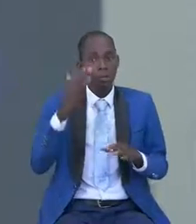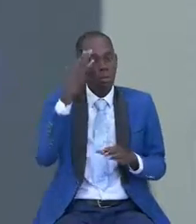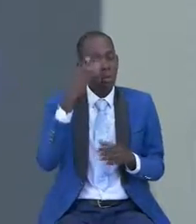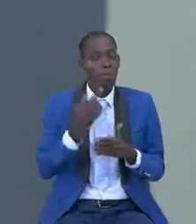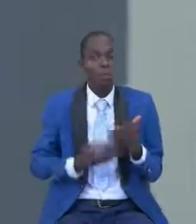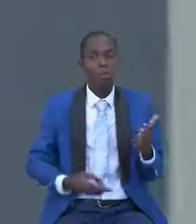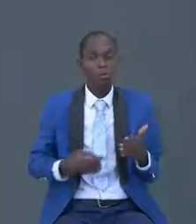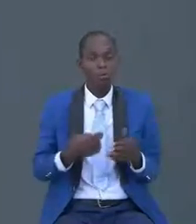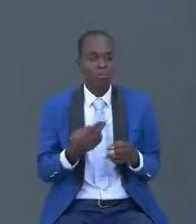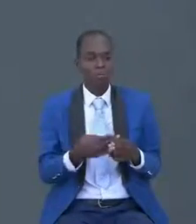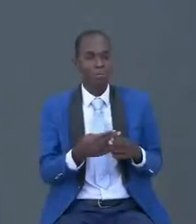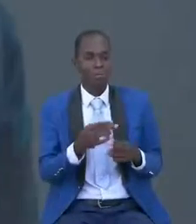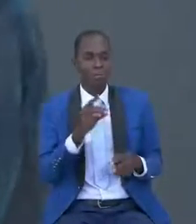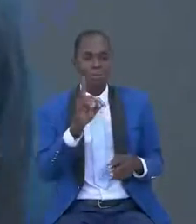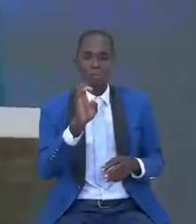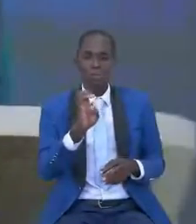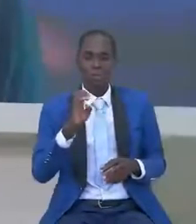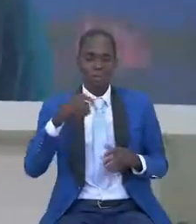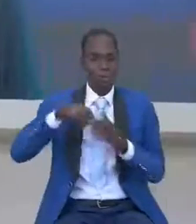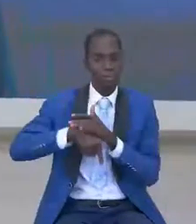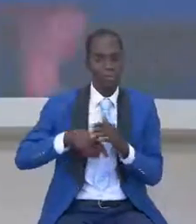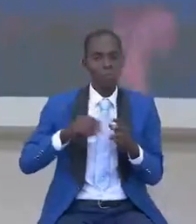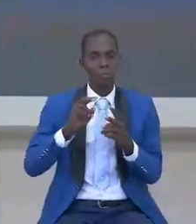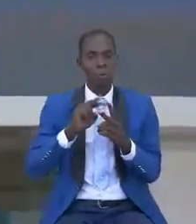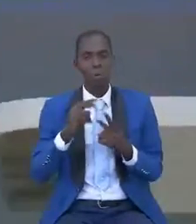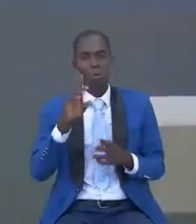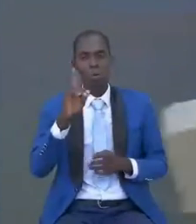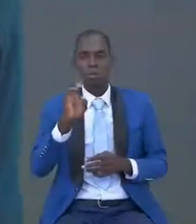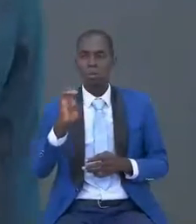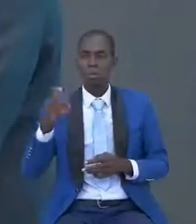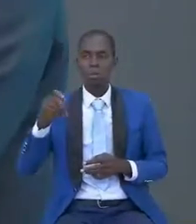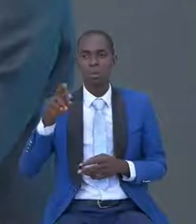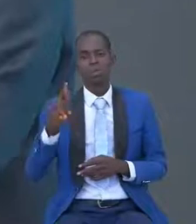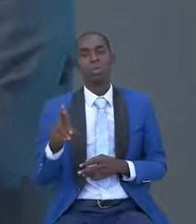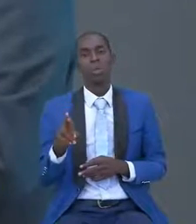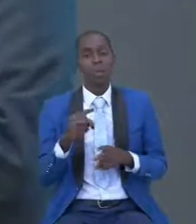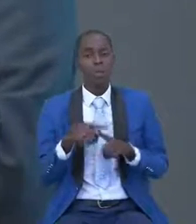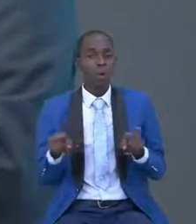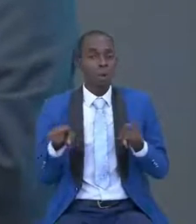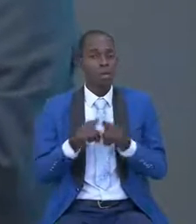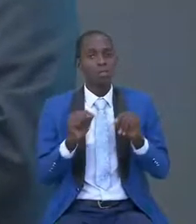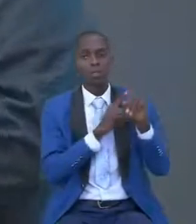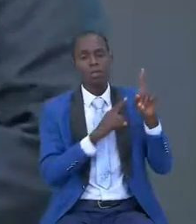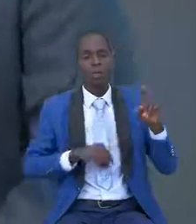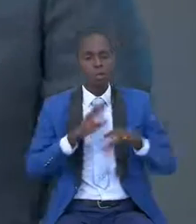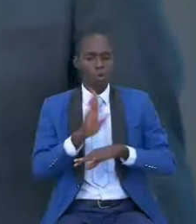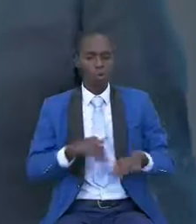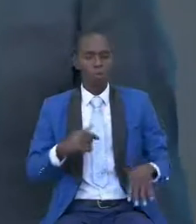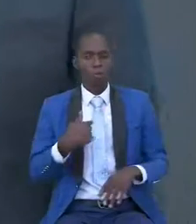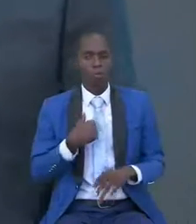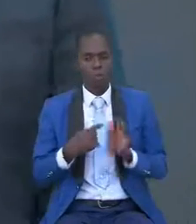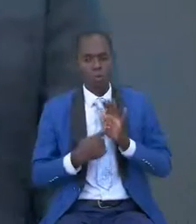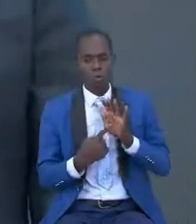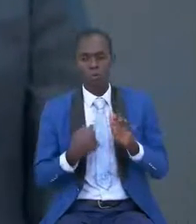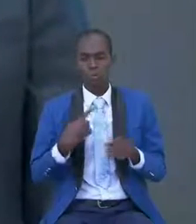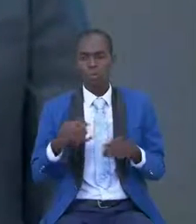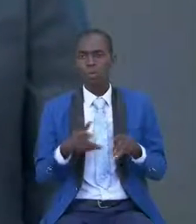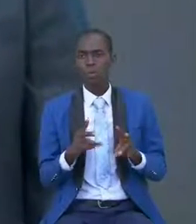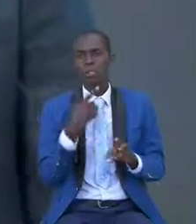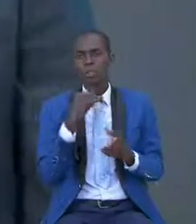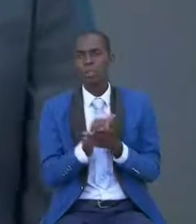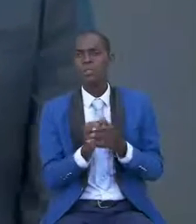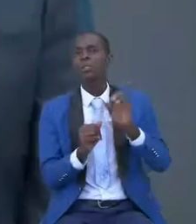profond. Mais quand Dieu m'a appelé et quand le Seigneur m'a montré le chemin, il a dit, oui,